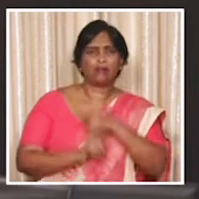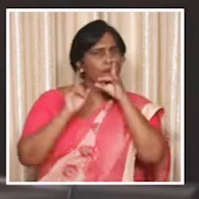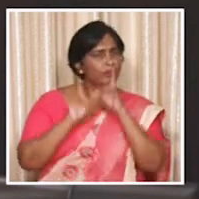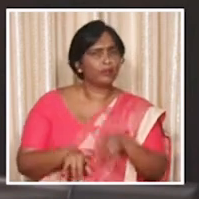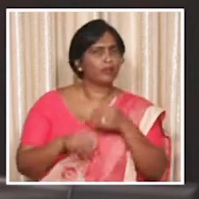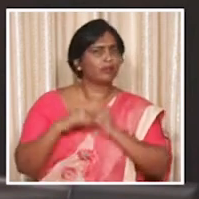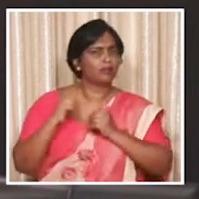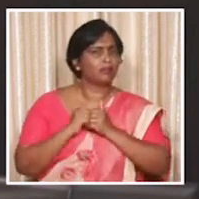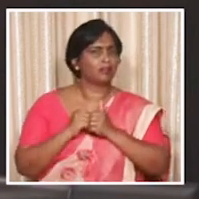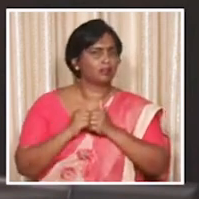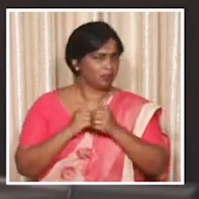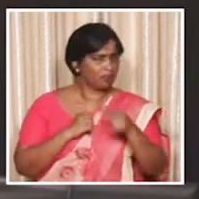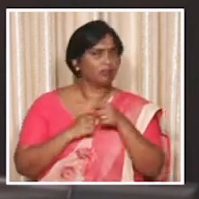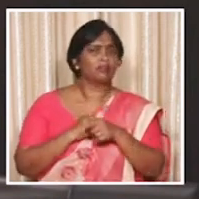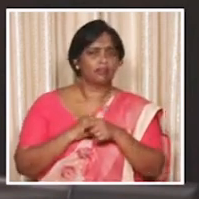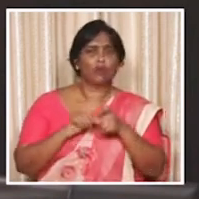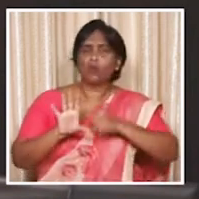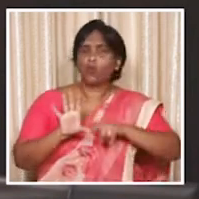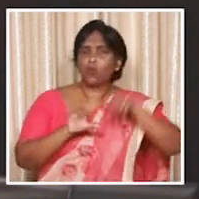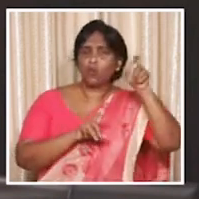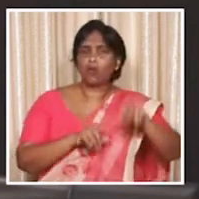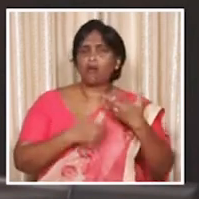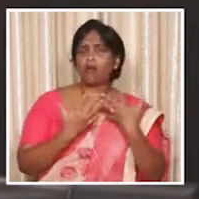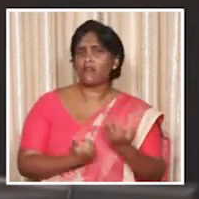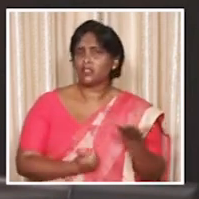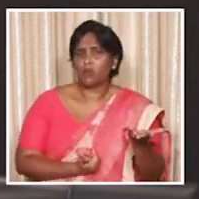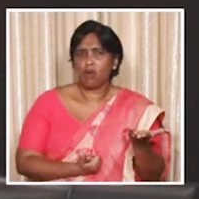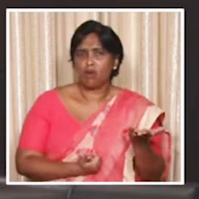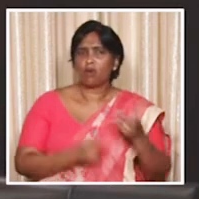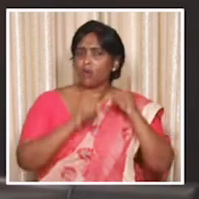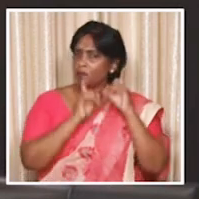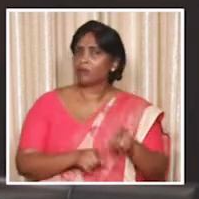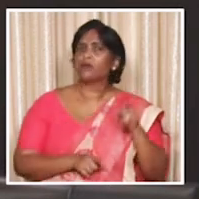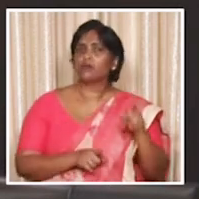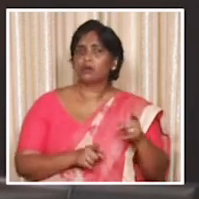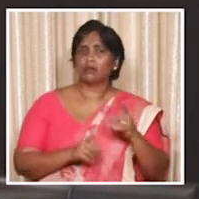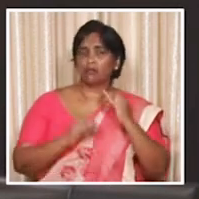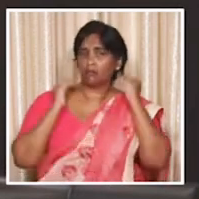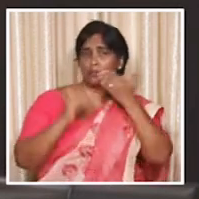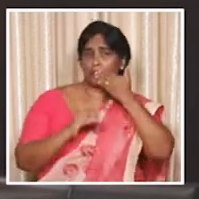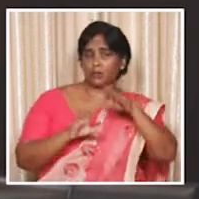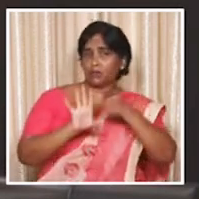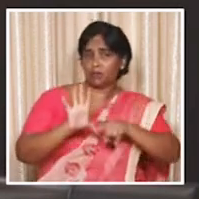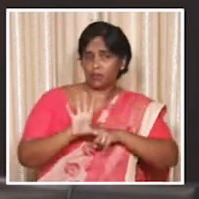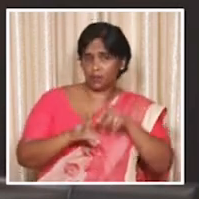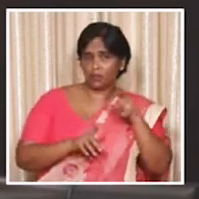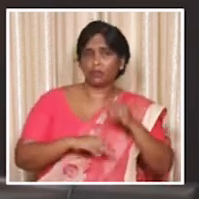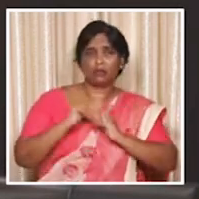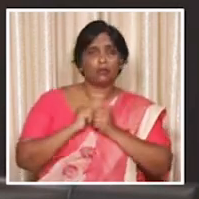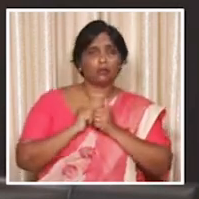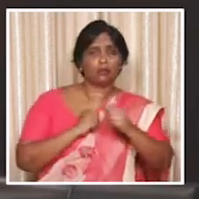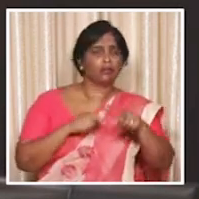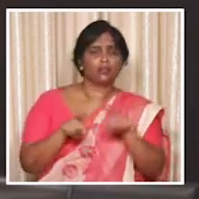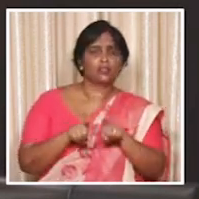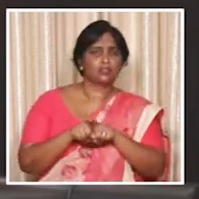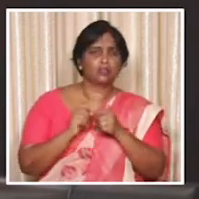වගේ දේවල් ක්‍රියාත්මක කරන්න මේ පුහුණු කරුවන්ට තිබිච්ච අවශ්‍යතාවය මොකක්ද? එතකොට මේ කියන high performance center එකේ ක්‍රියාත්මක වීම කොයි